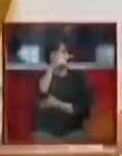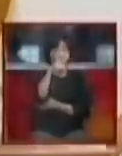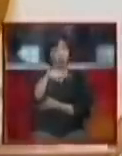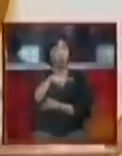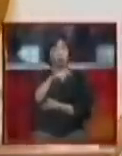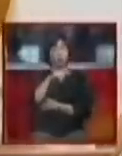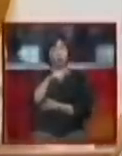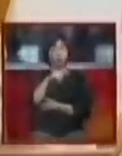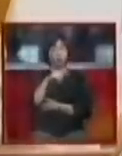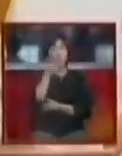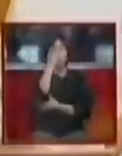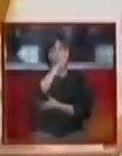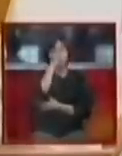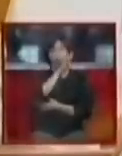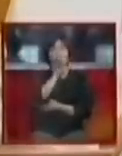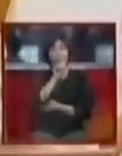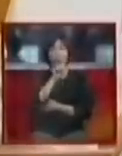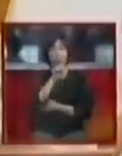Airport sa Daraga.